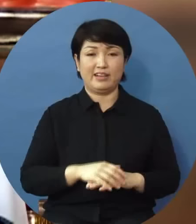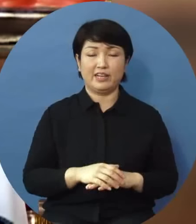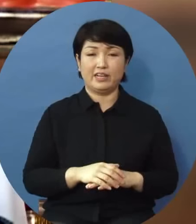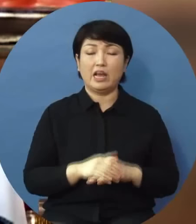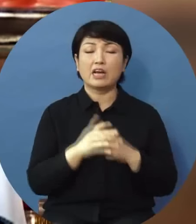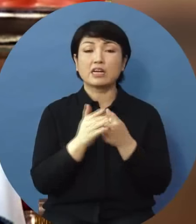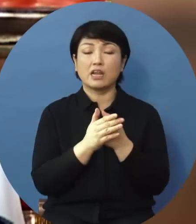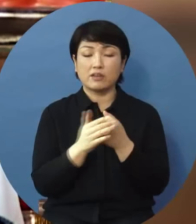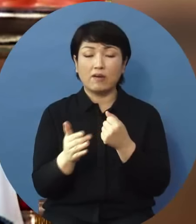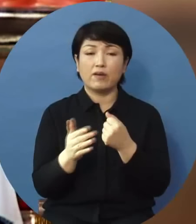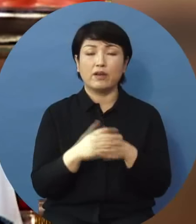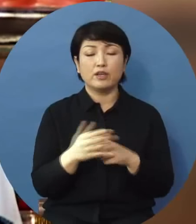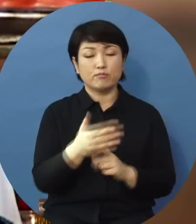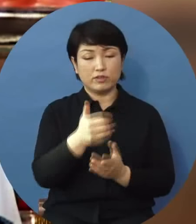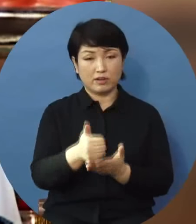그래서